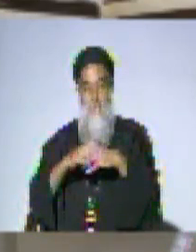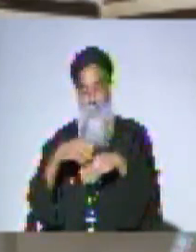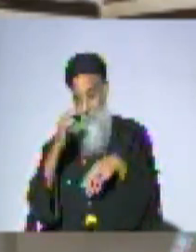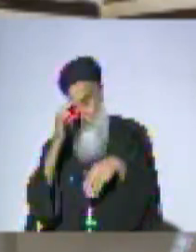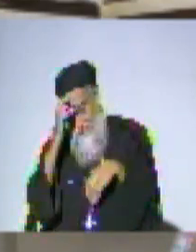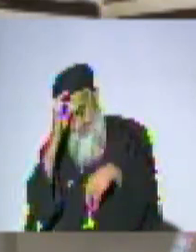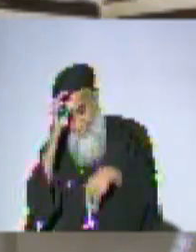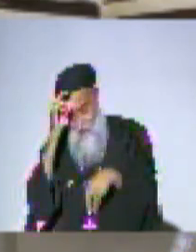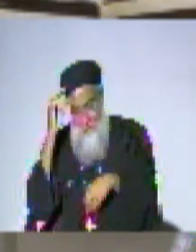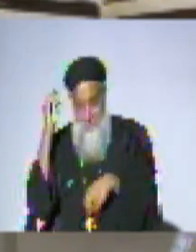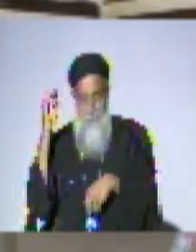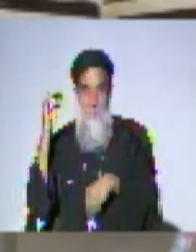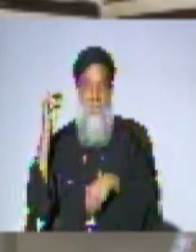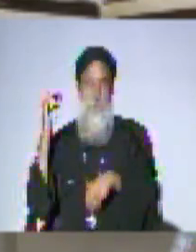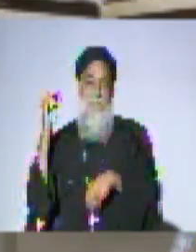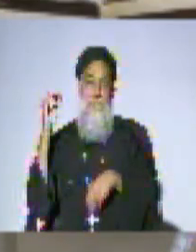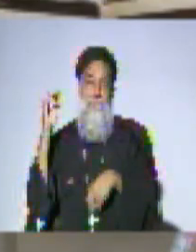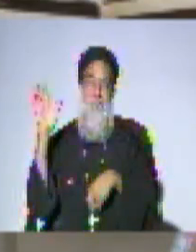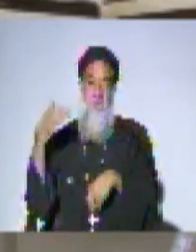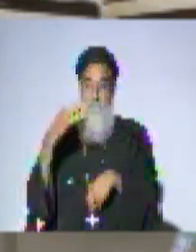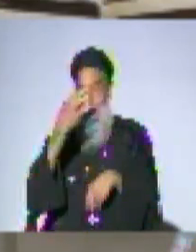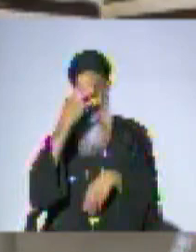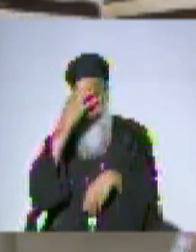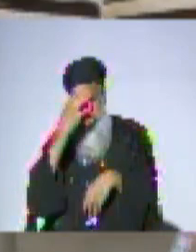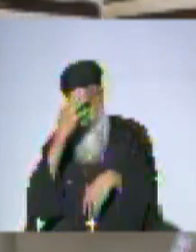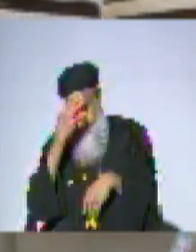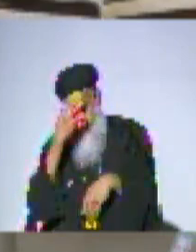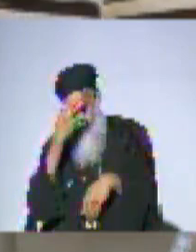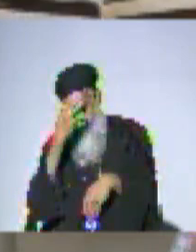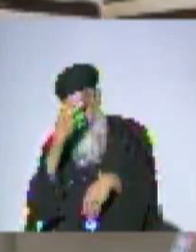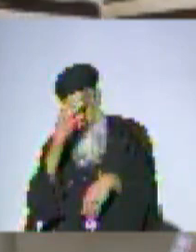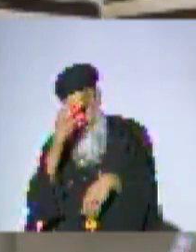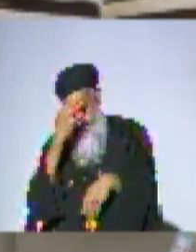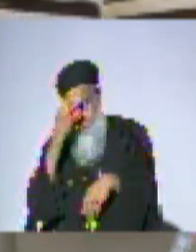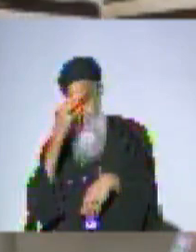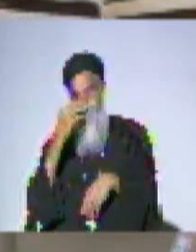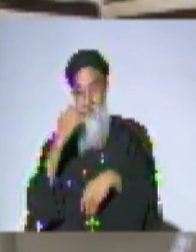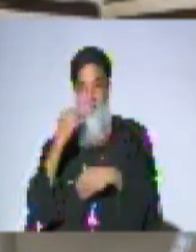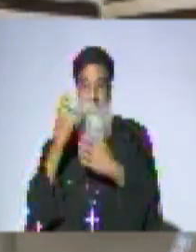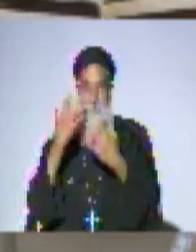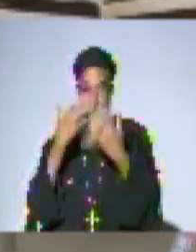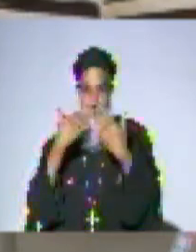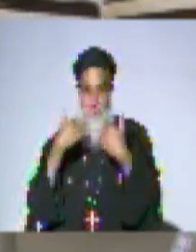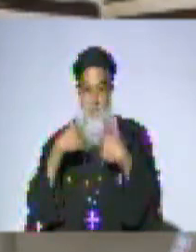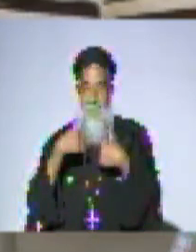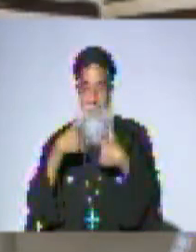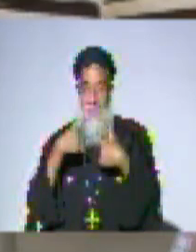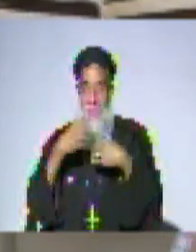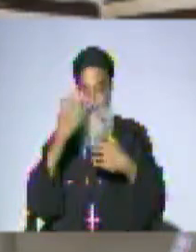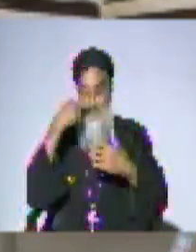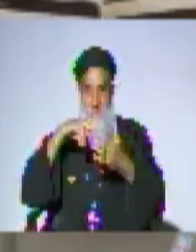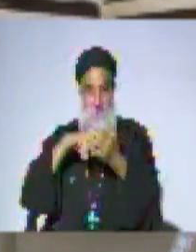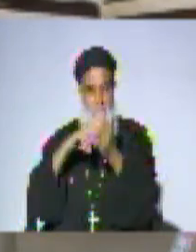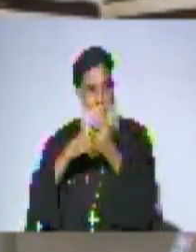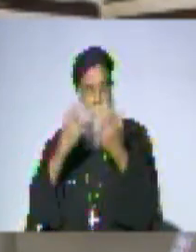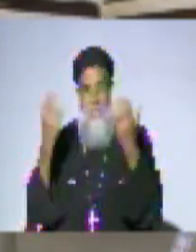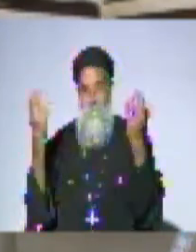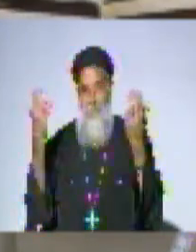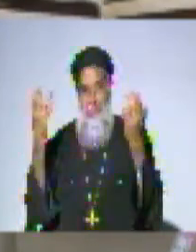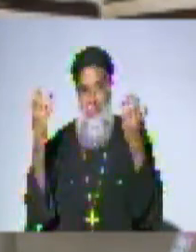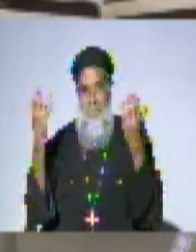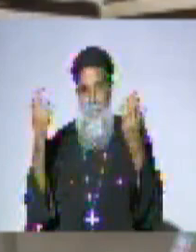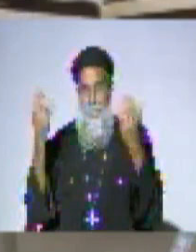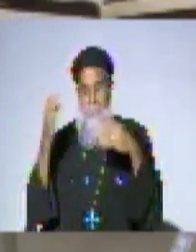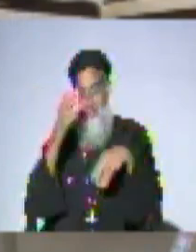مثلا يأتيه مرضا ويكون عرض، مش يعني ما عملش حاجة يعني